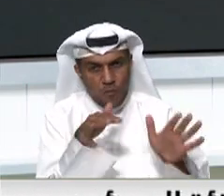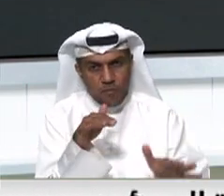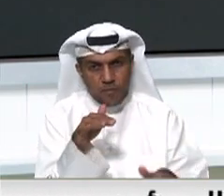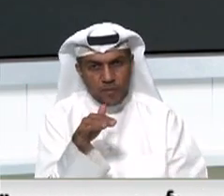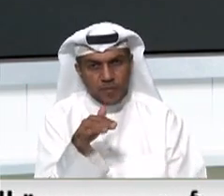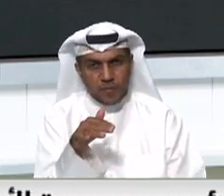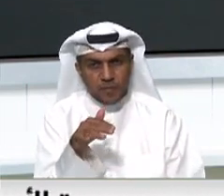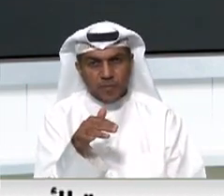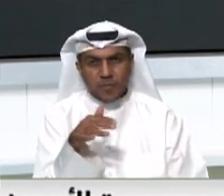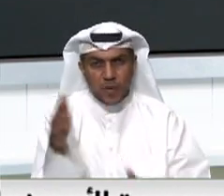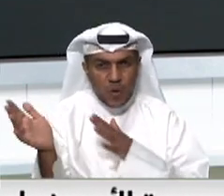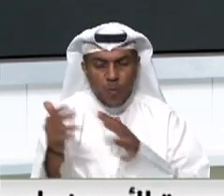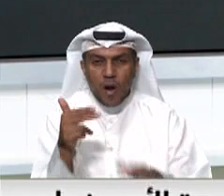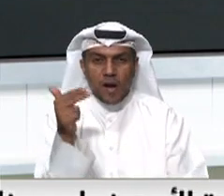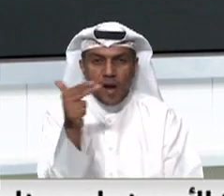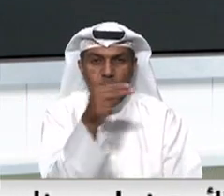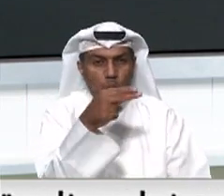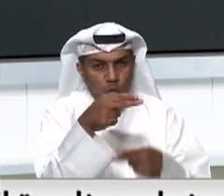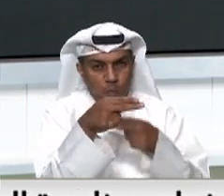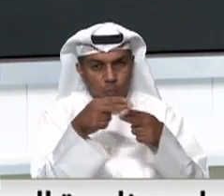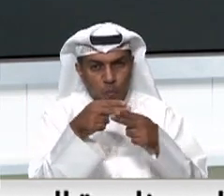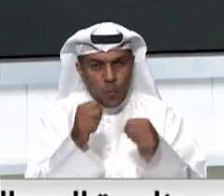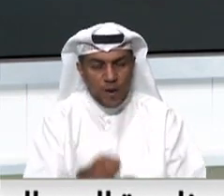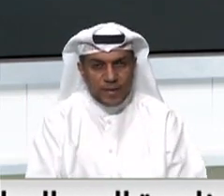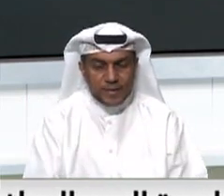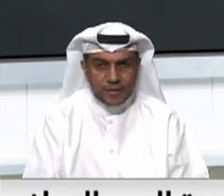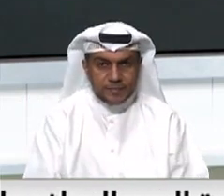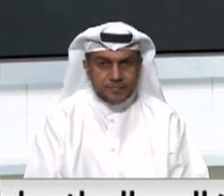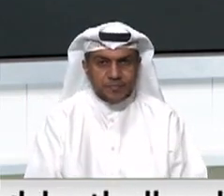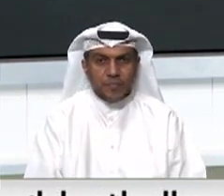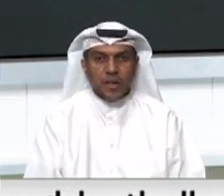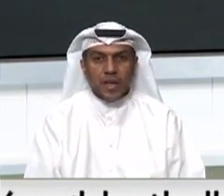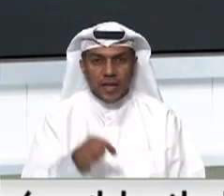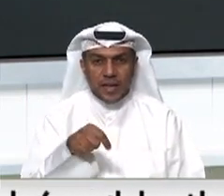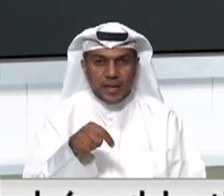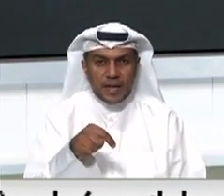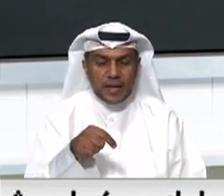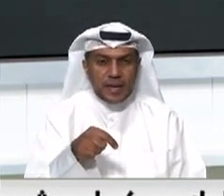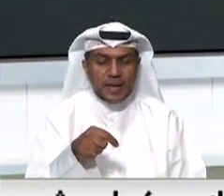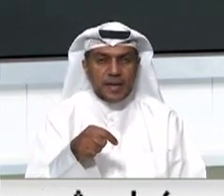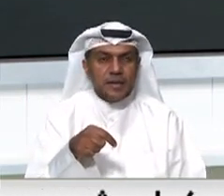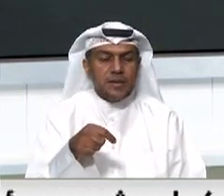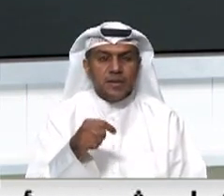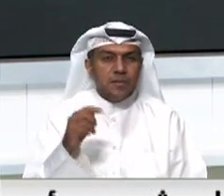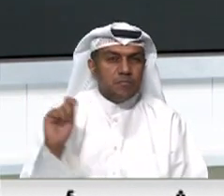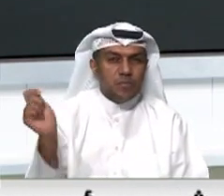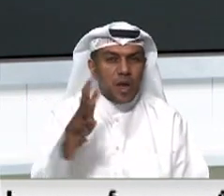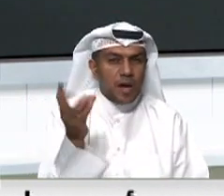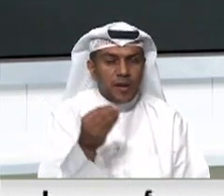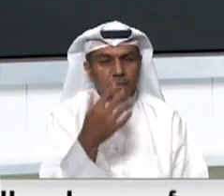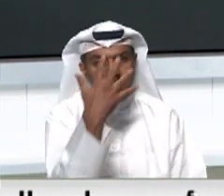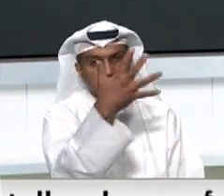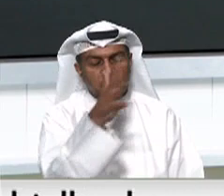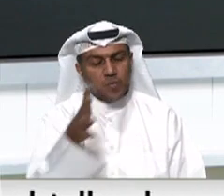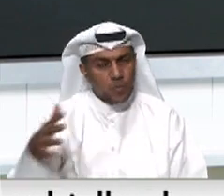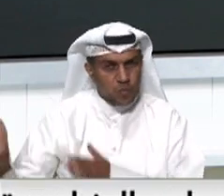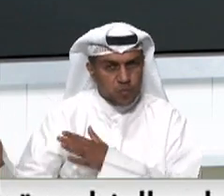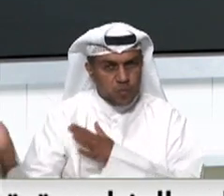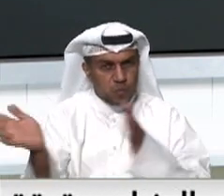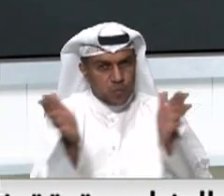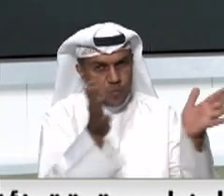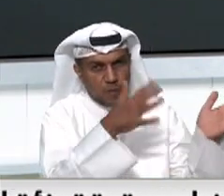المناطق الغربية من دولة الكويت. الآن في منطقة جال الرياح تجاوزت سرعة الرياح 55 كيلومتر